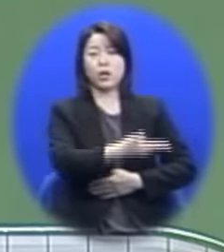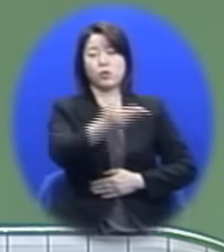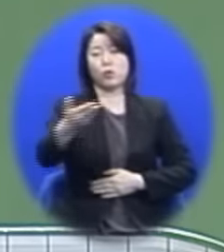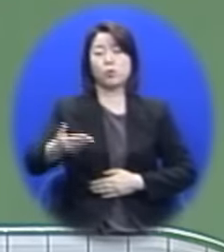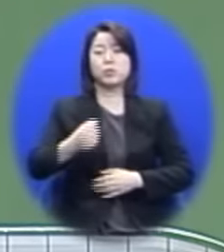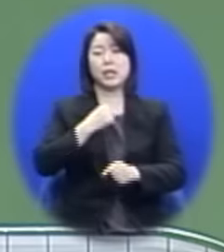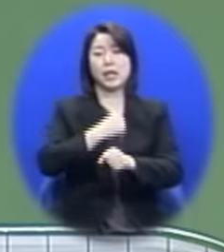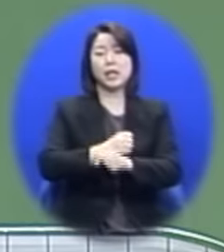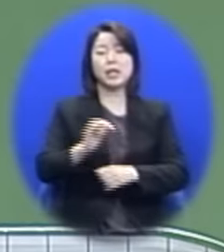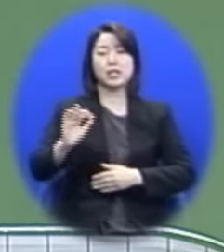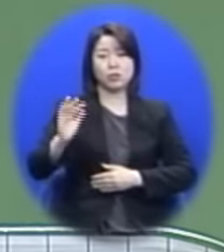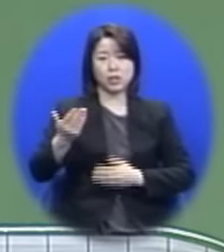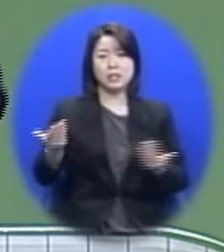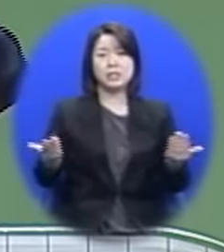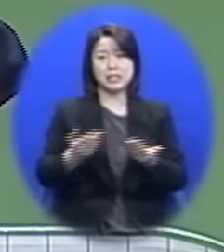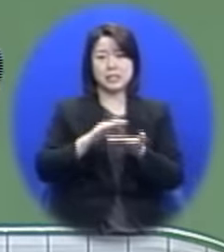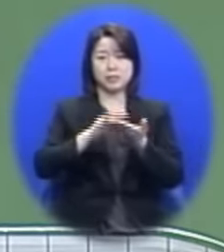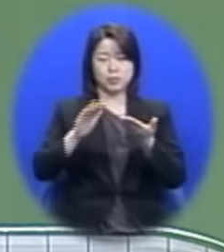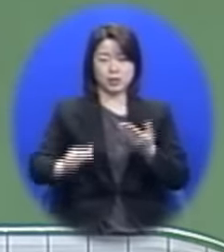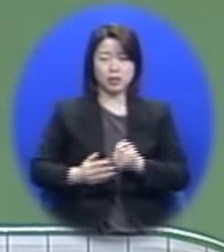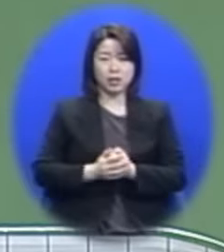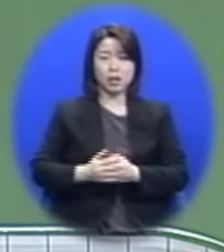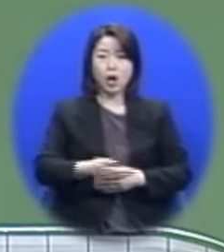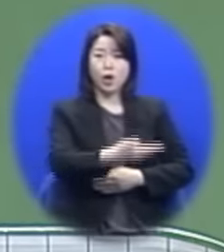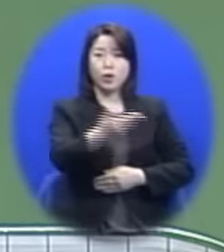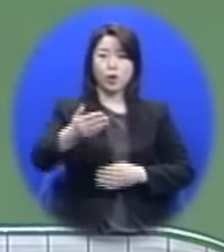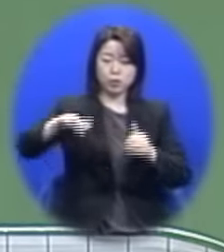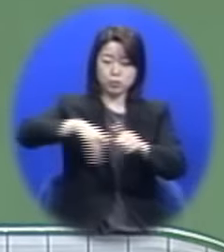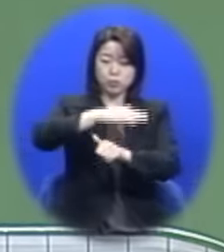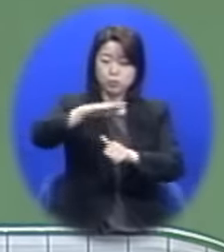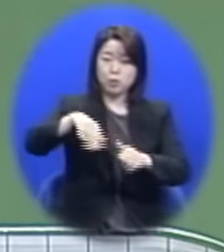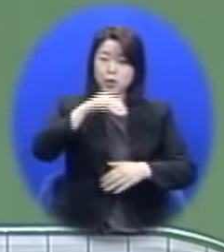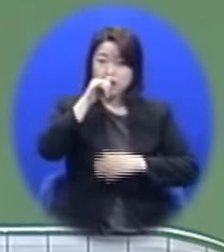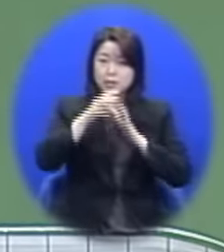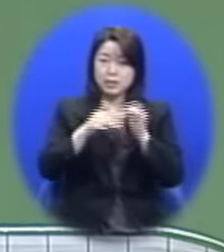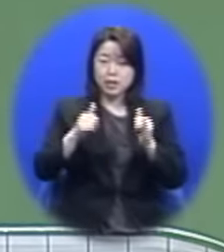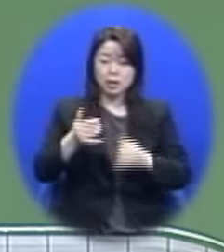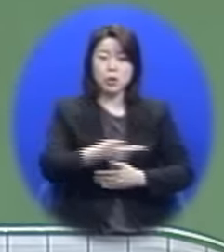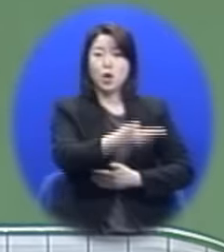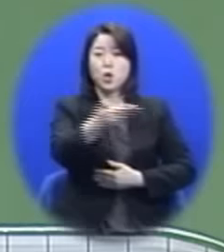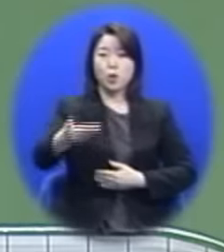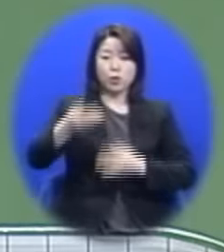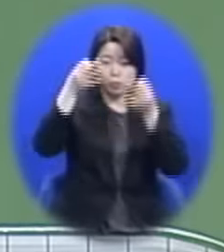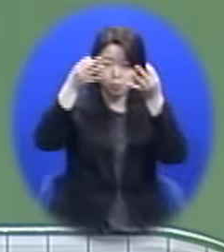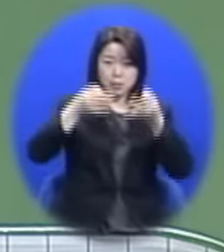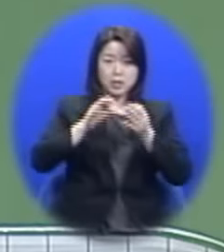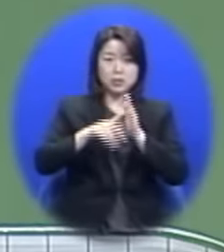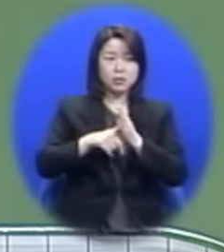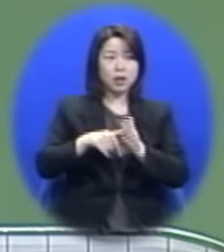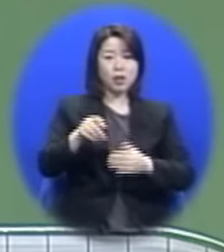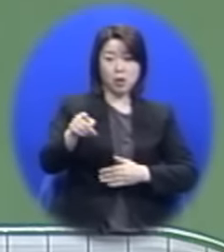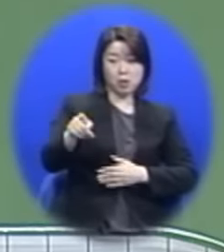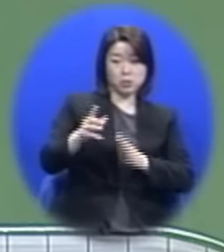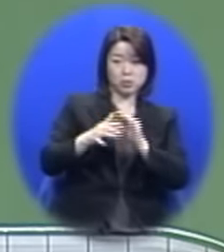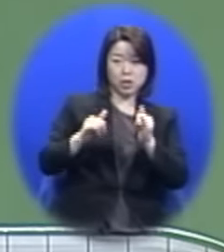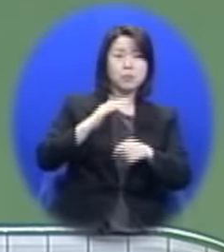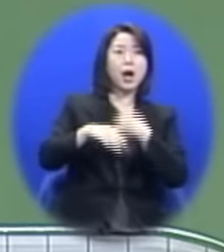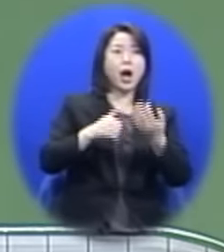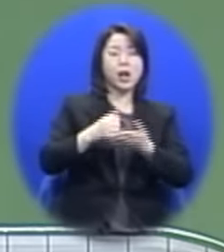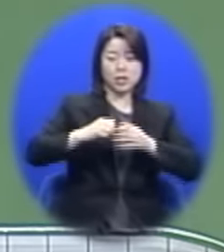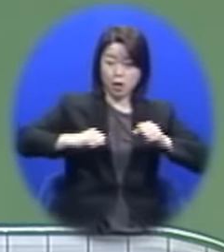될 일이잖아요. 여러분 주변에 있는 사람들이 여러분을 볼 때 저 사람은 하나님에게 복종하는